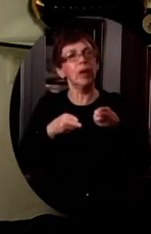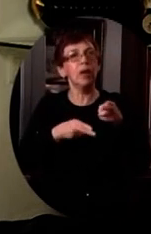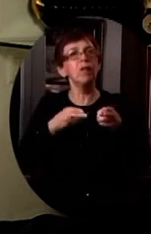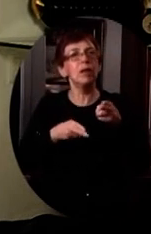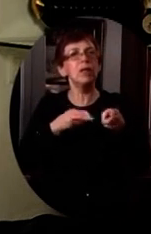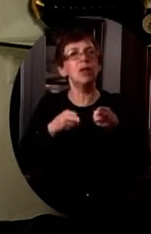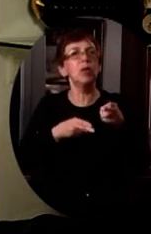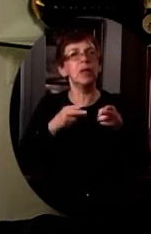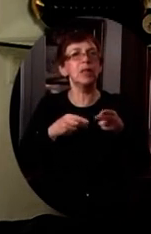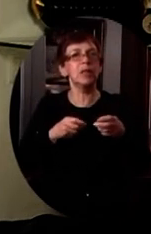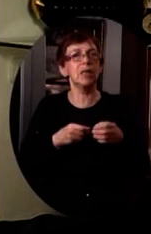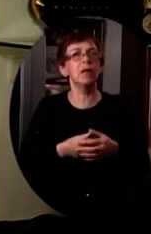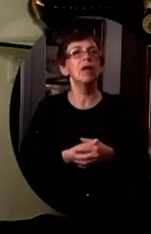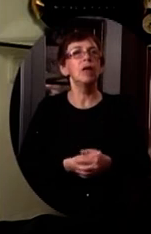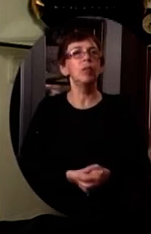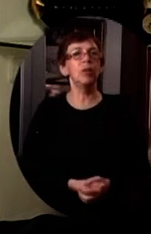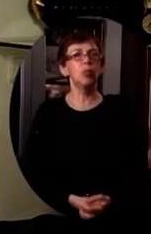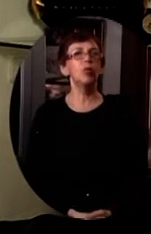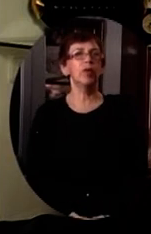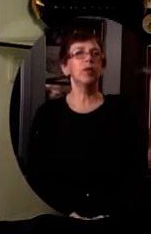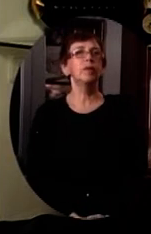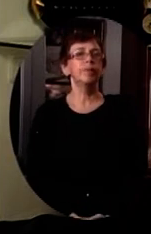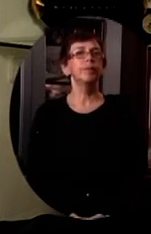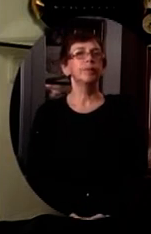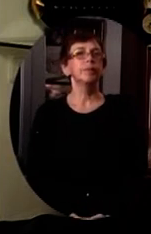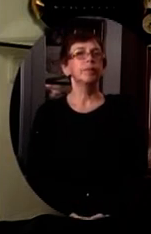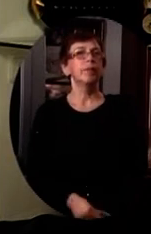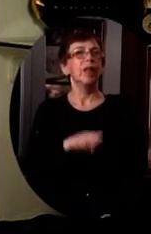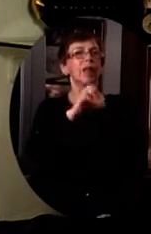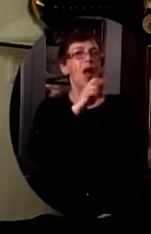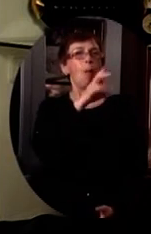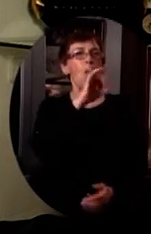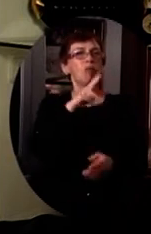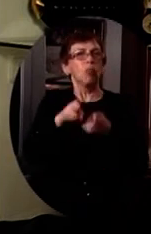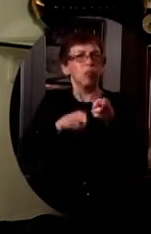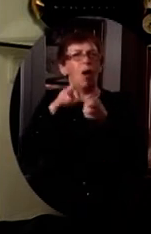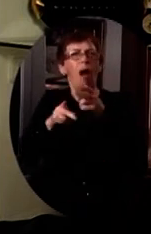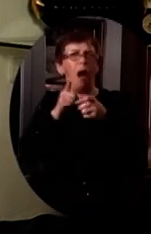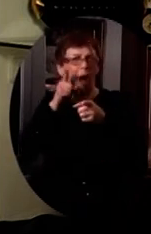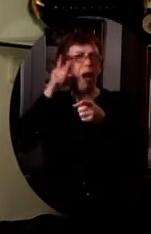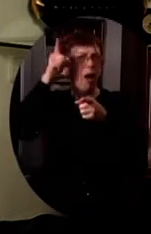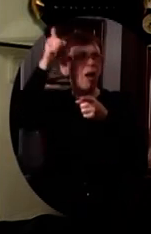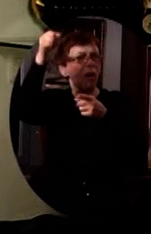כן, ברכבת נסענו לקזחסטן מטמבוב, כן. זאת הייתה נסיעה